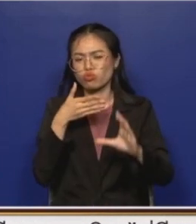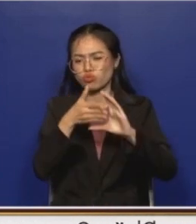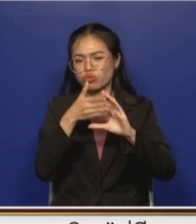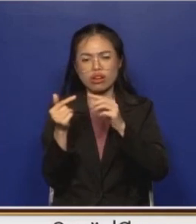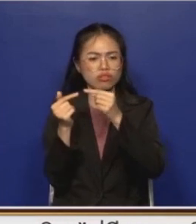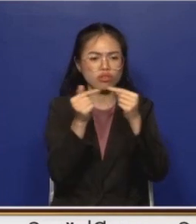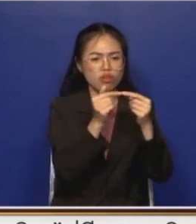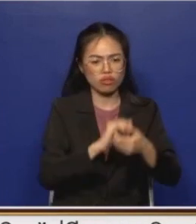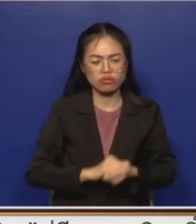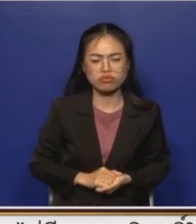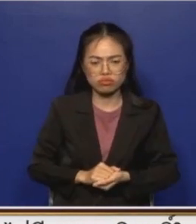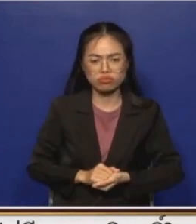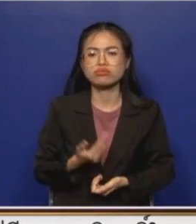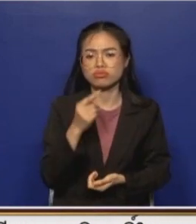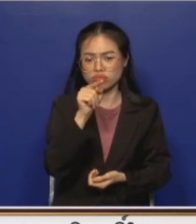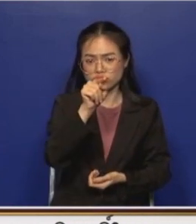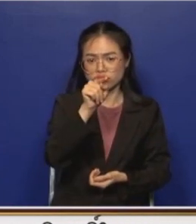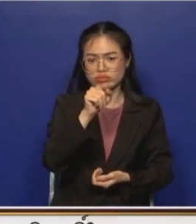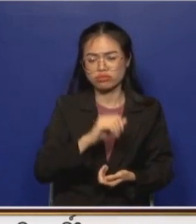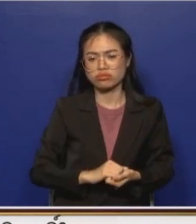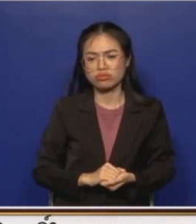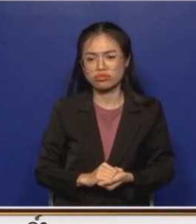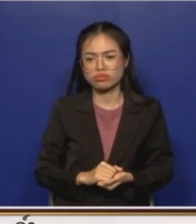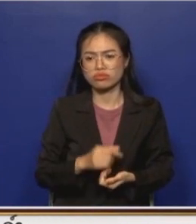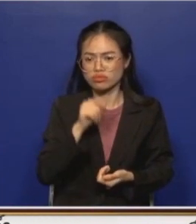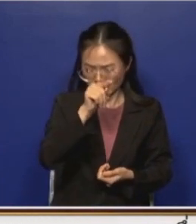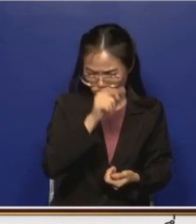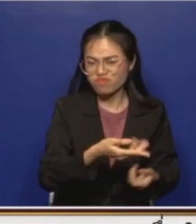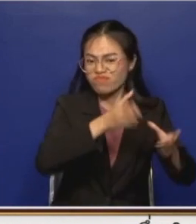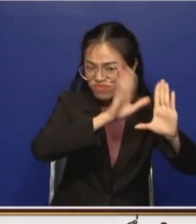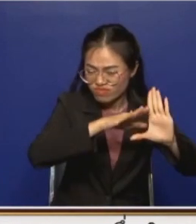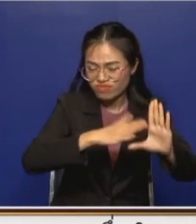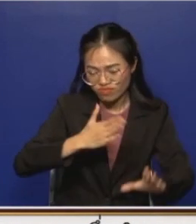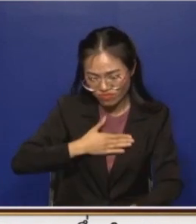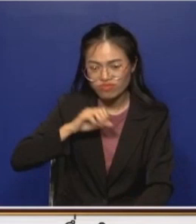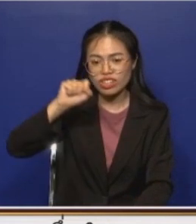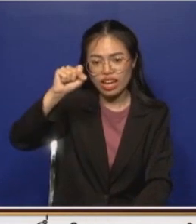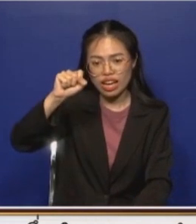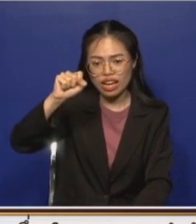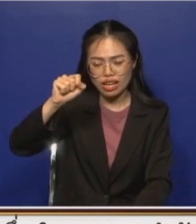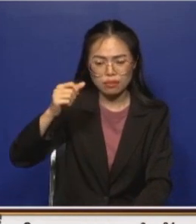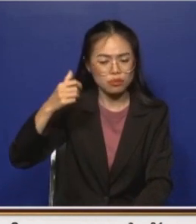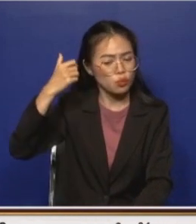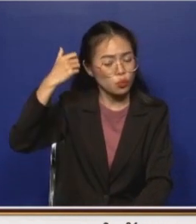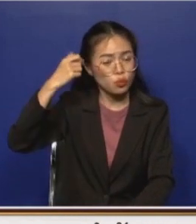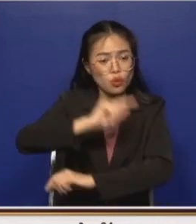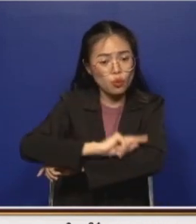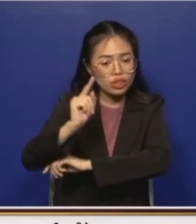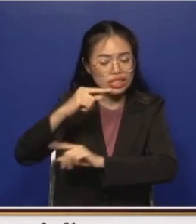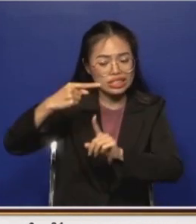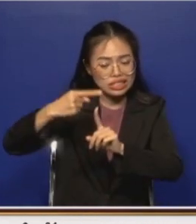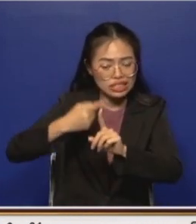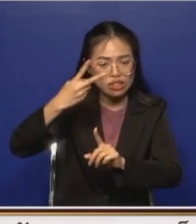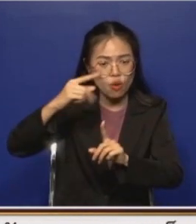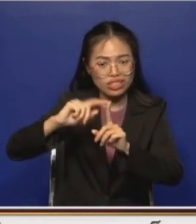านะ 2Gรุ่นอามารุ่นอะไรก็แล้วแต่นะฮะเขาก็ไว้สำหรับสวัสดีลูกเป็นยัง